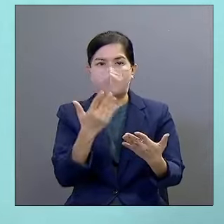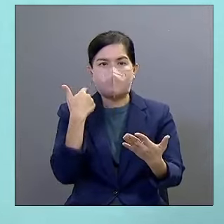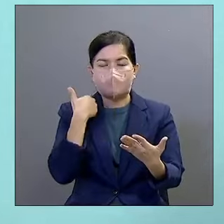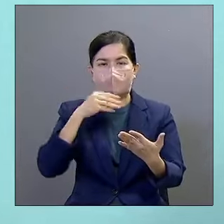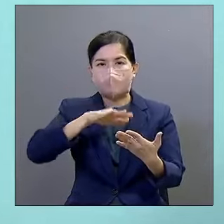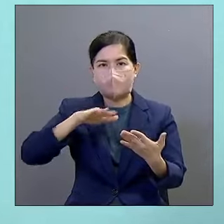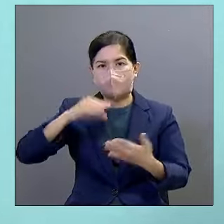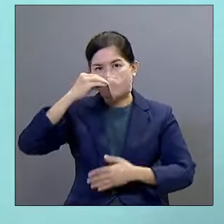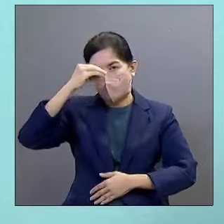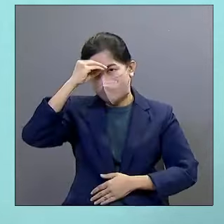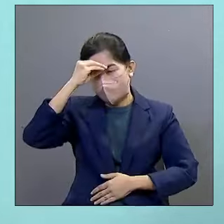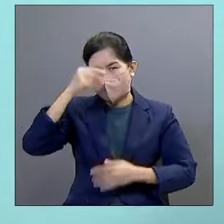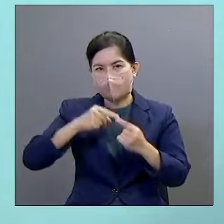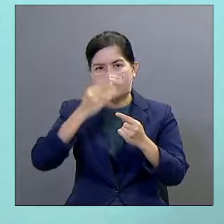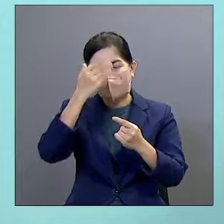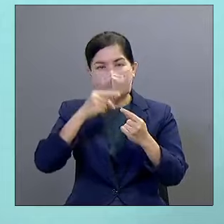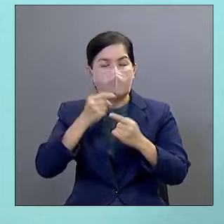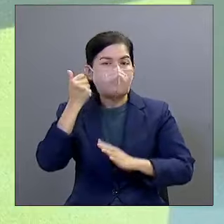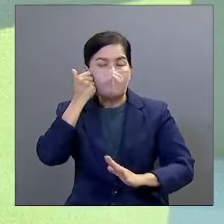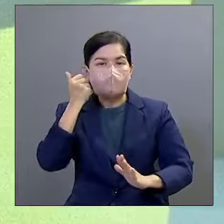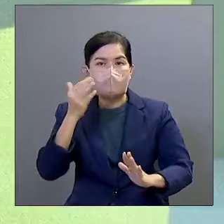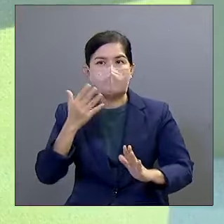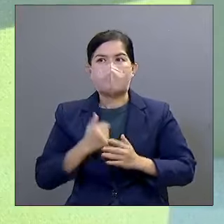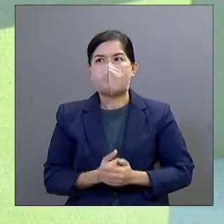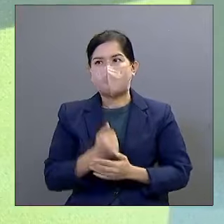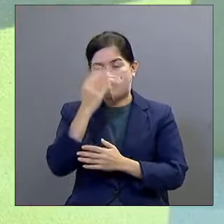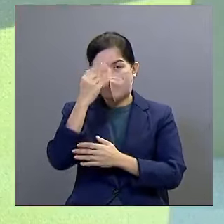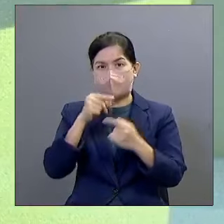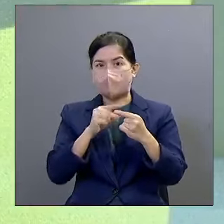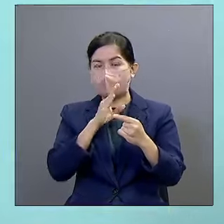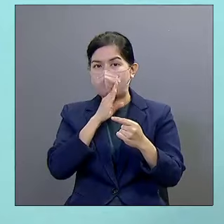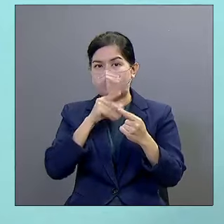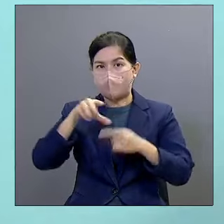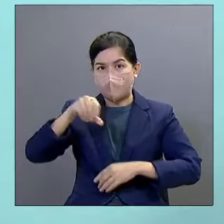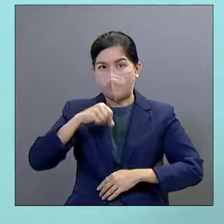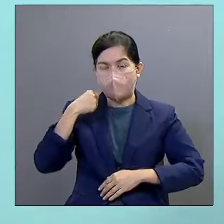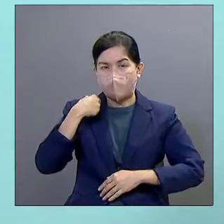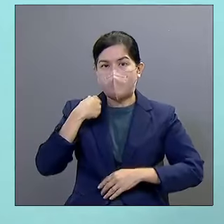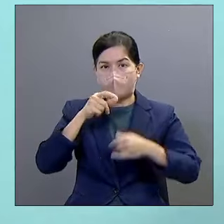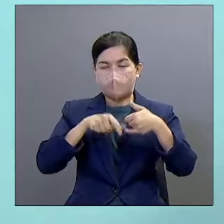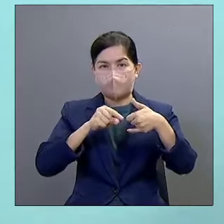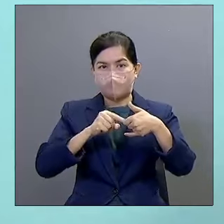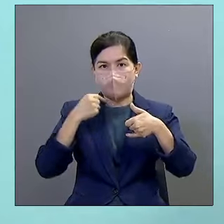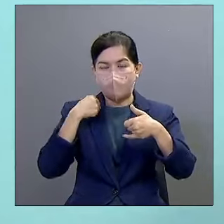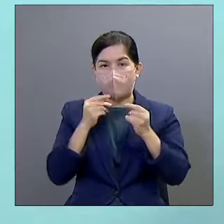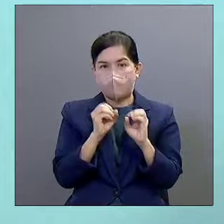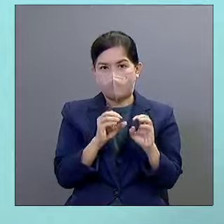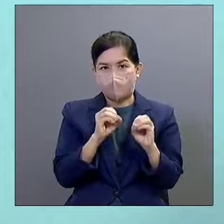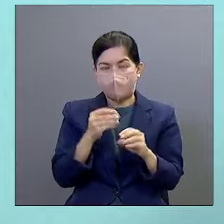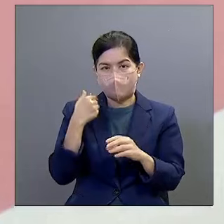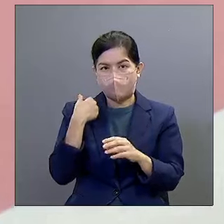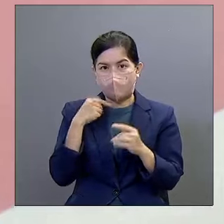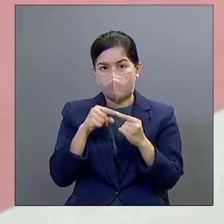เรานี่คือไม่ได้พกมือถือเลยนะ ใช่เอาไปนี่คุณครูยึดเลยนะ สมัยก่อนเนี่ยเป็นอะไรนะ PCT หรือเปล่าไม่แน่ใจ คือโทรศัพท์สมั